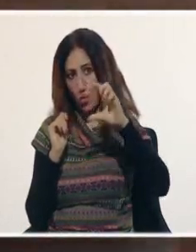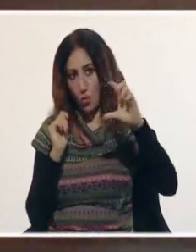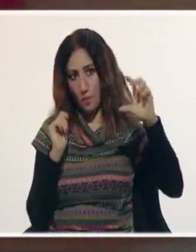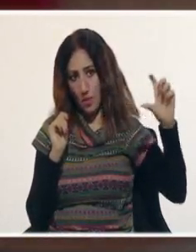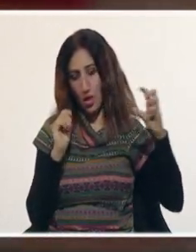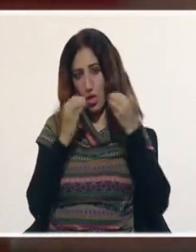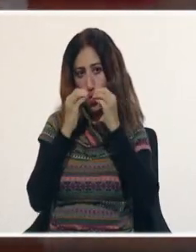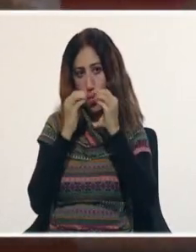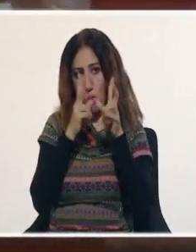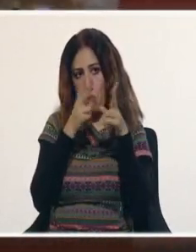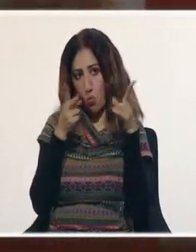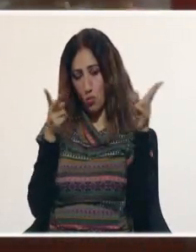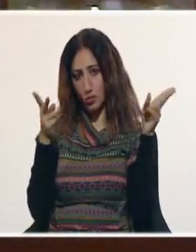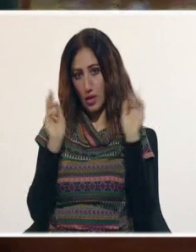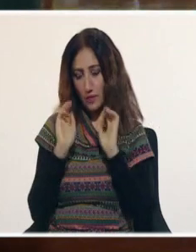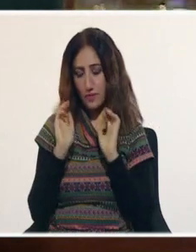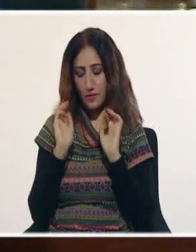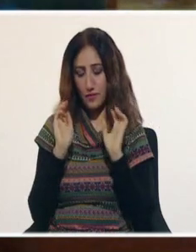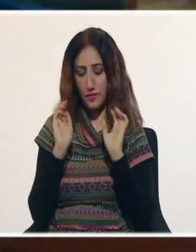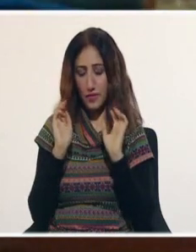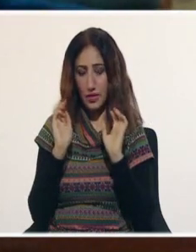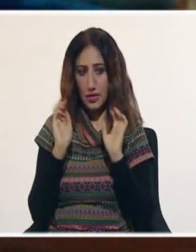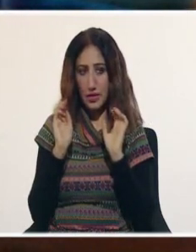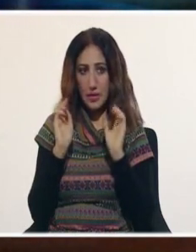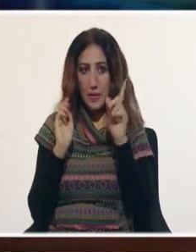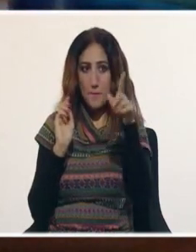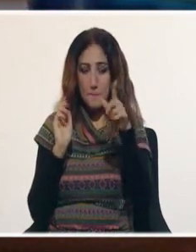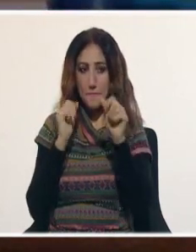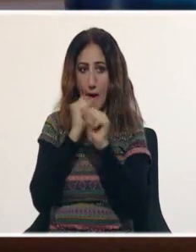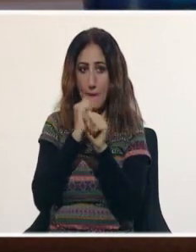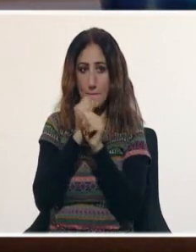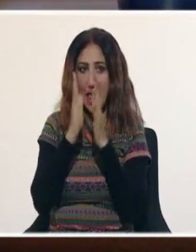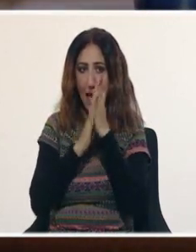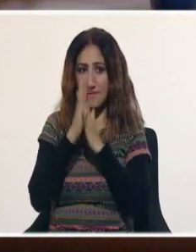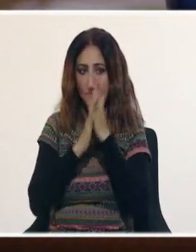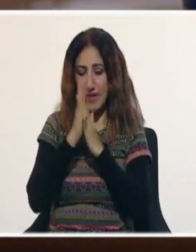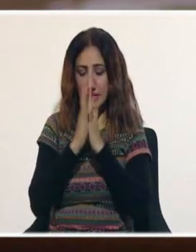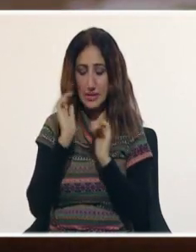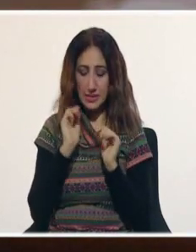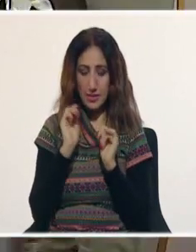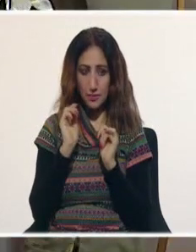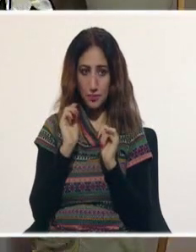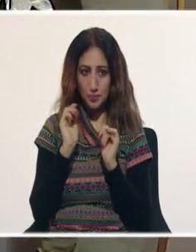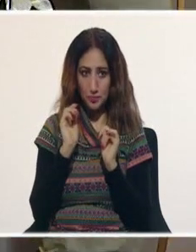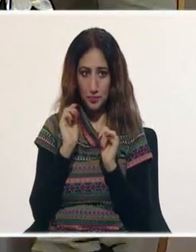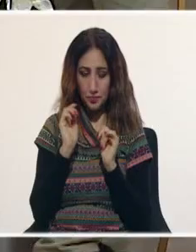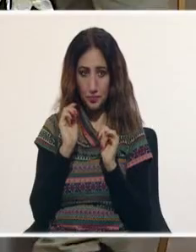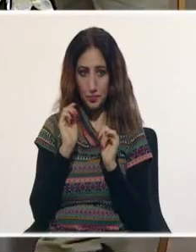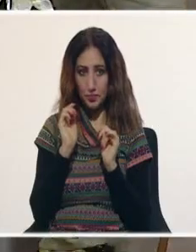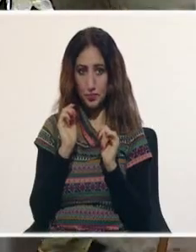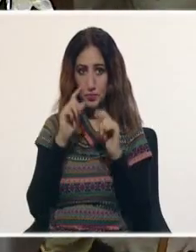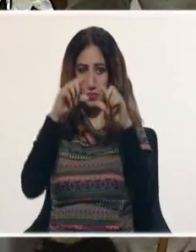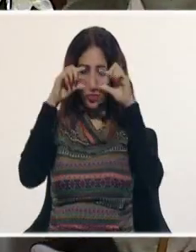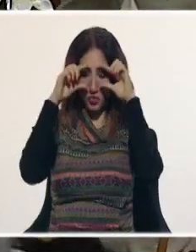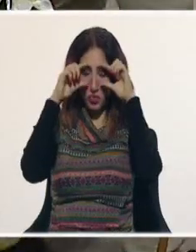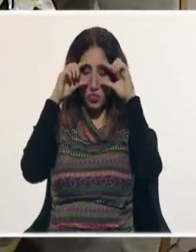مختلفه وعندنا عامل حفاز كل واحد فينا هيبقى معاه. هكتب اسم النضاره فوق النضاره.